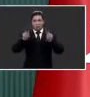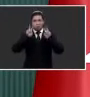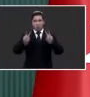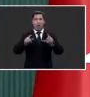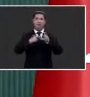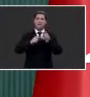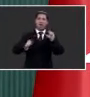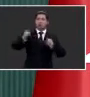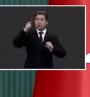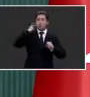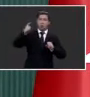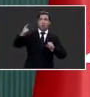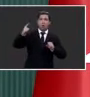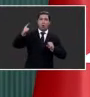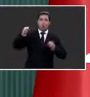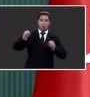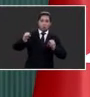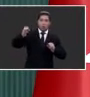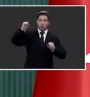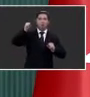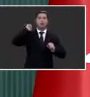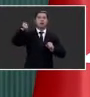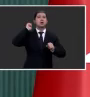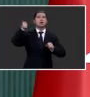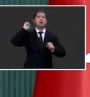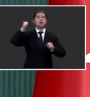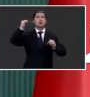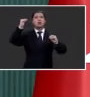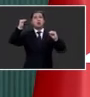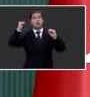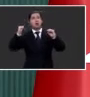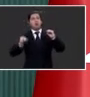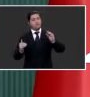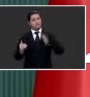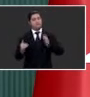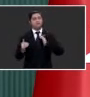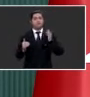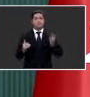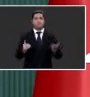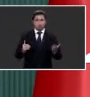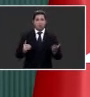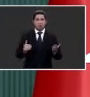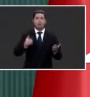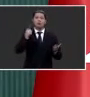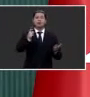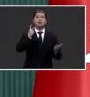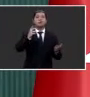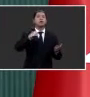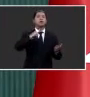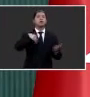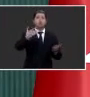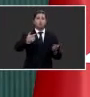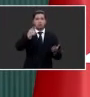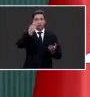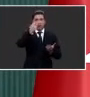enflasyon üzerindeki baskısı zamanla azalacaktır tabi Önümüzdeki aylarda